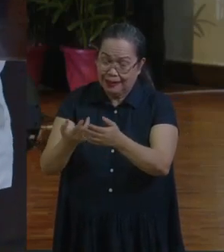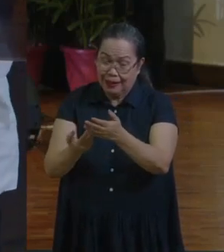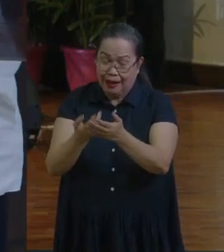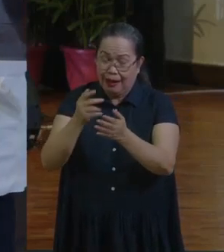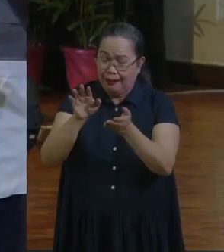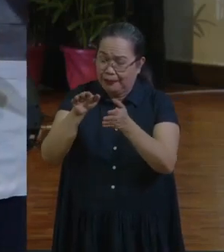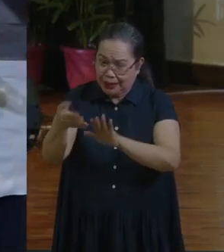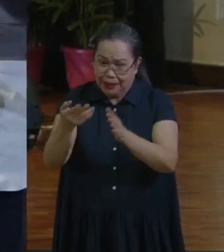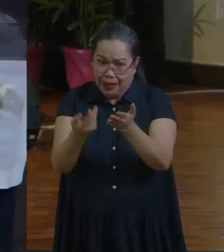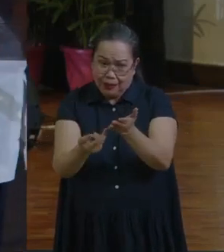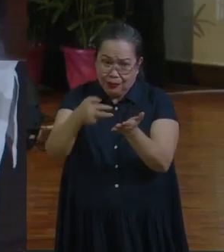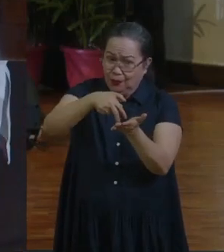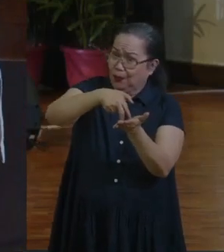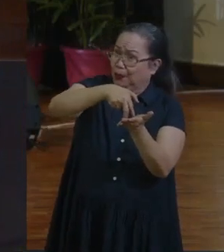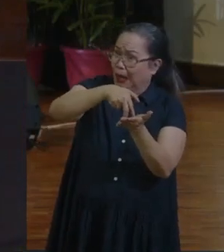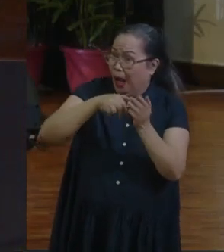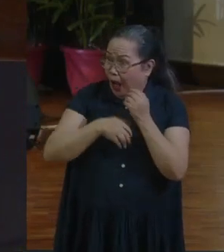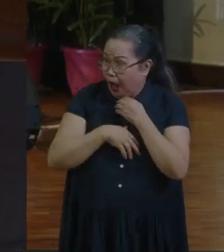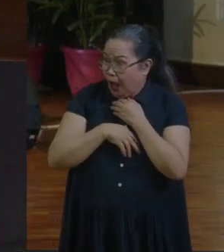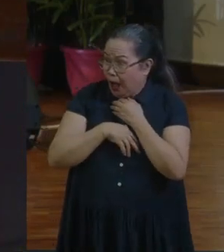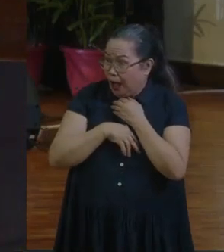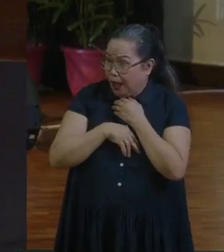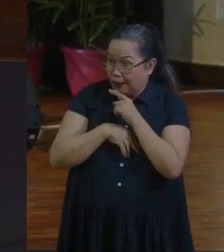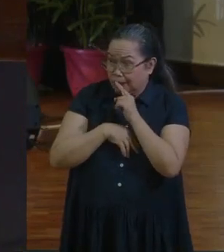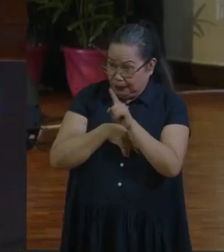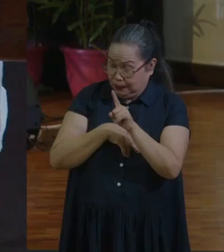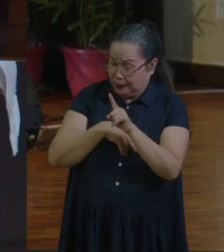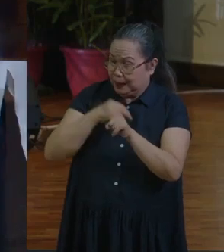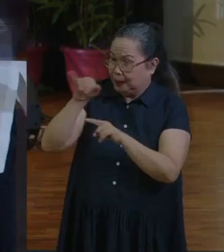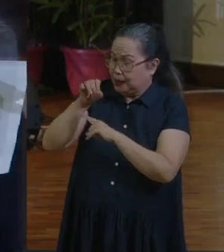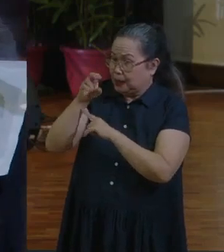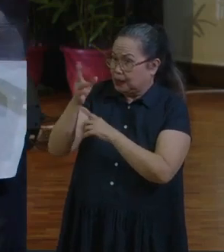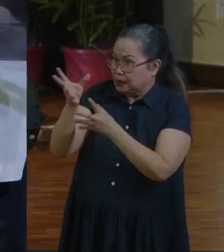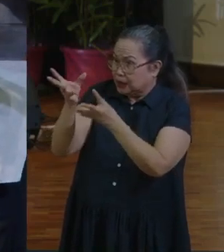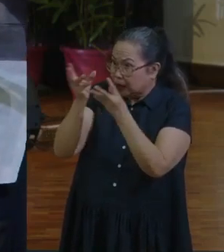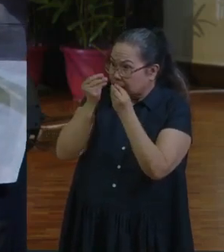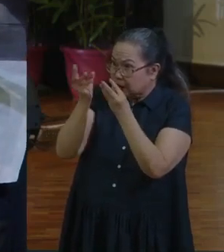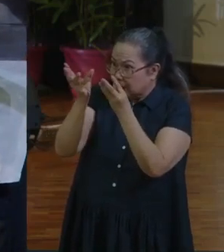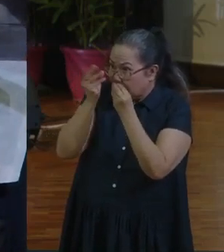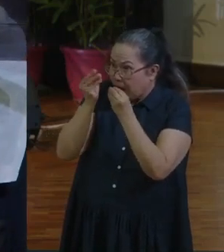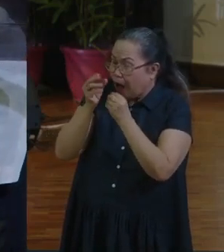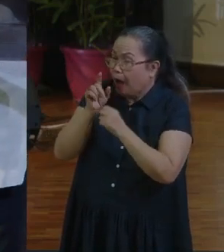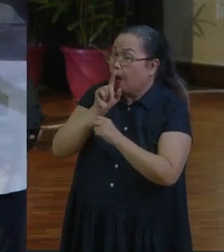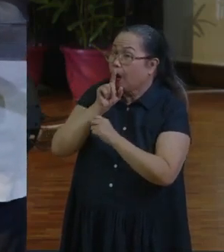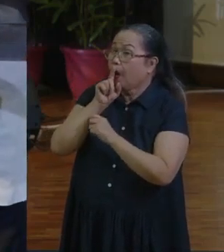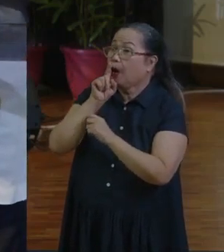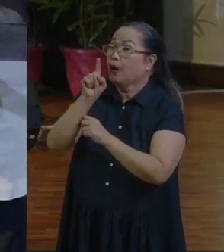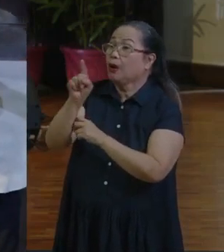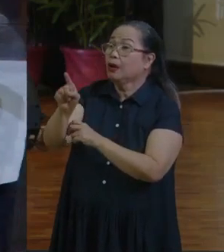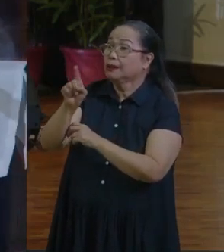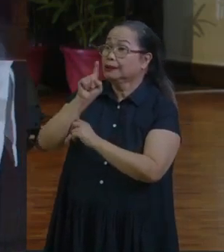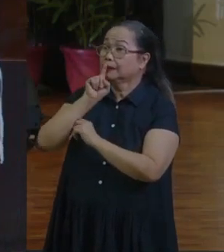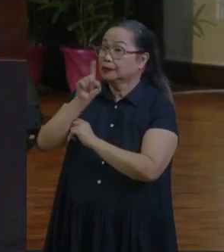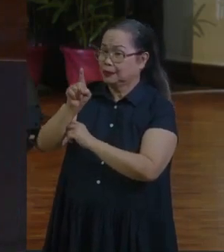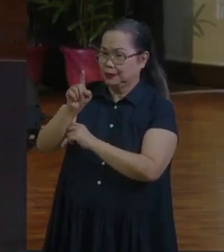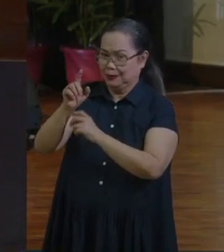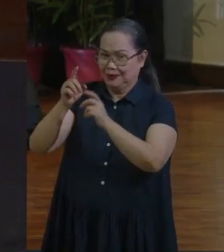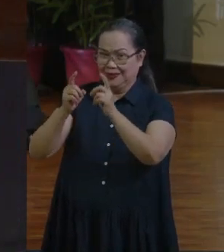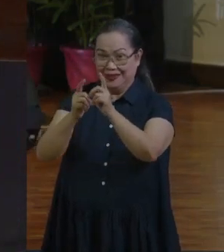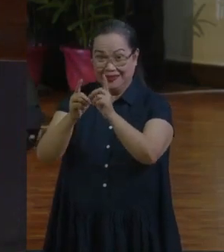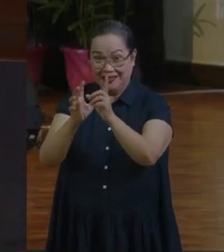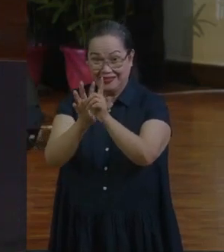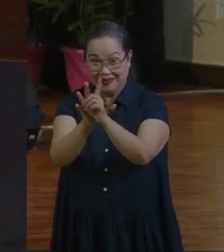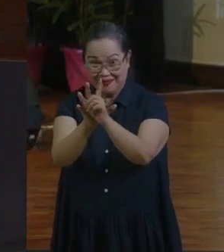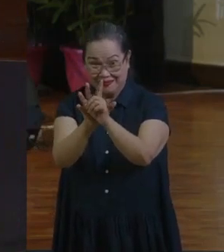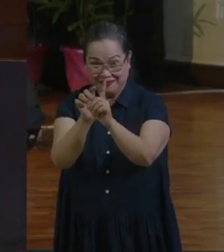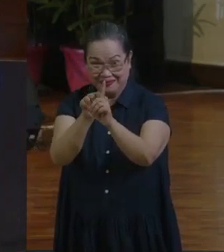nagdadalamhating balo sa nain, yung po ang these things. So, the disciples of John